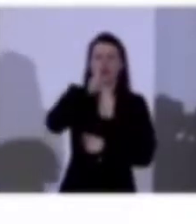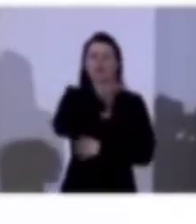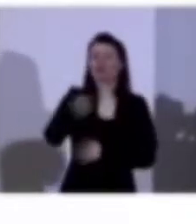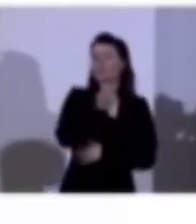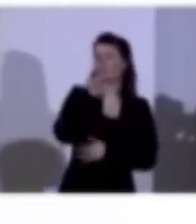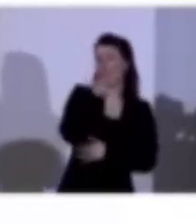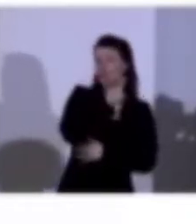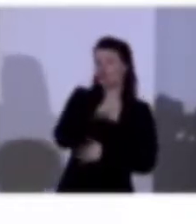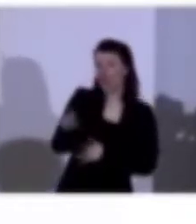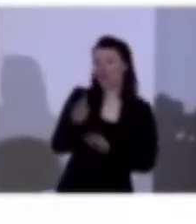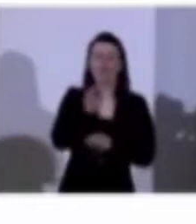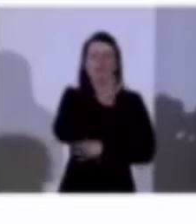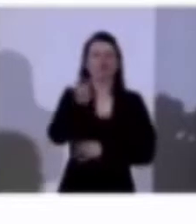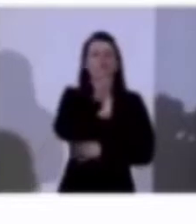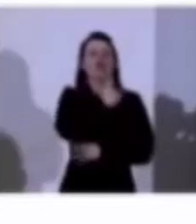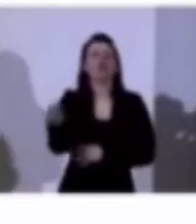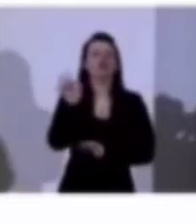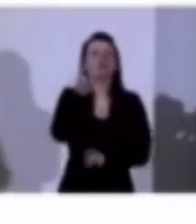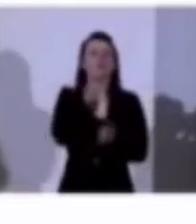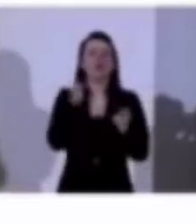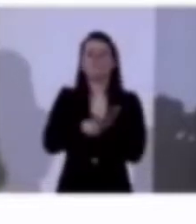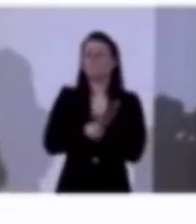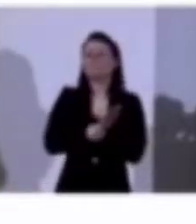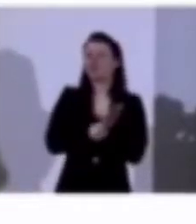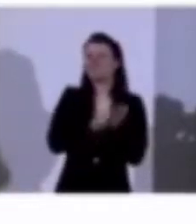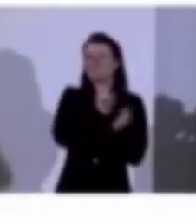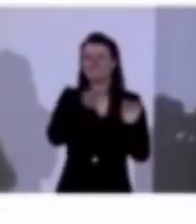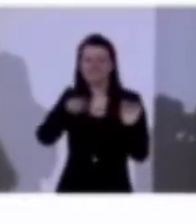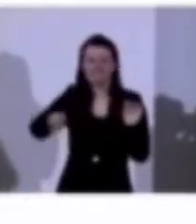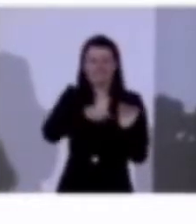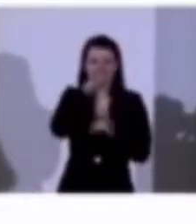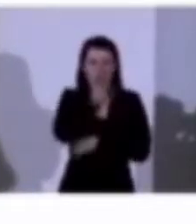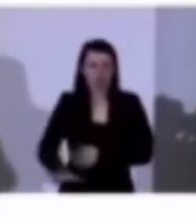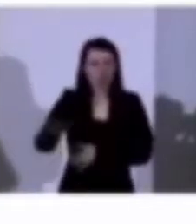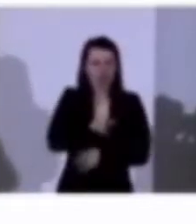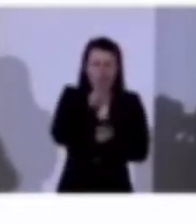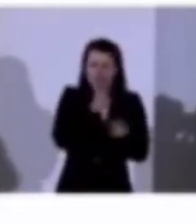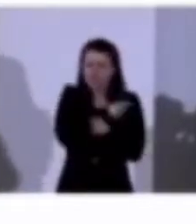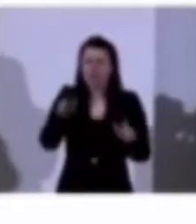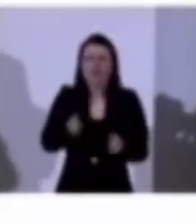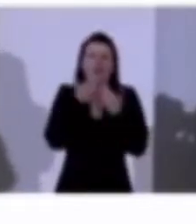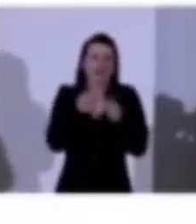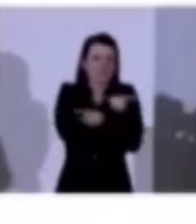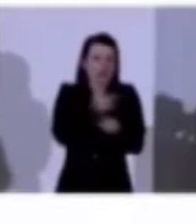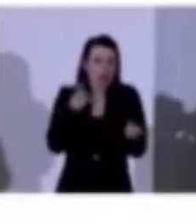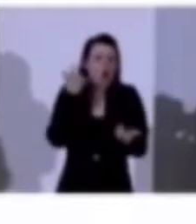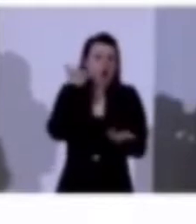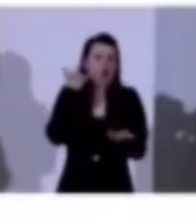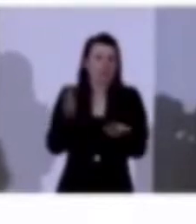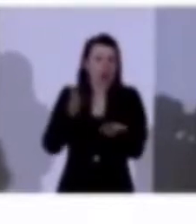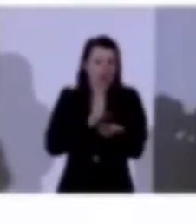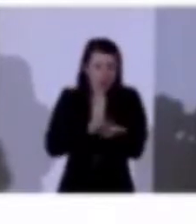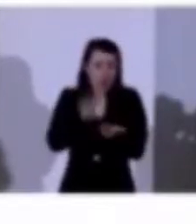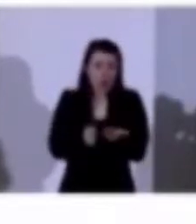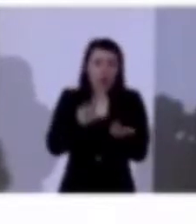lombardia tutti dotati di uno smartphone si potrà effettuare anche nelle persone come prima che hanno più difficoltà